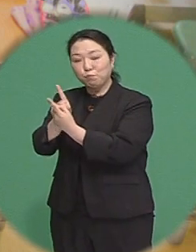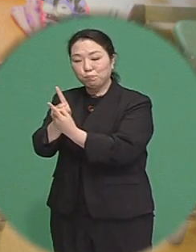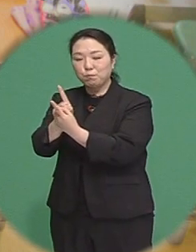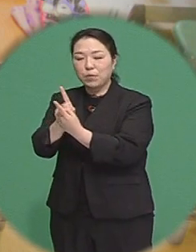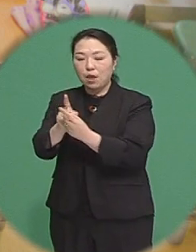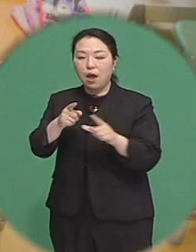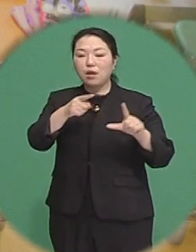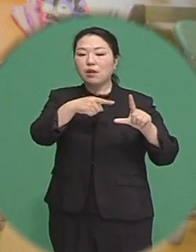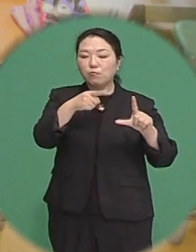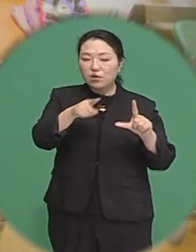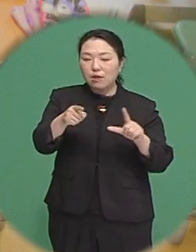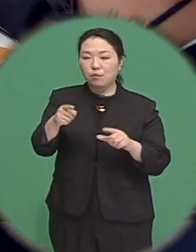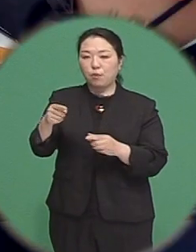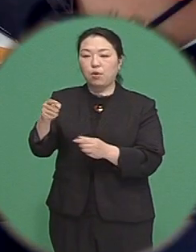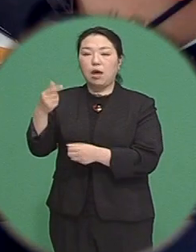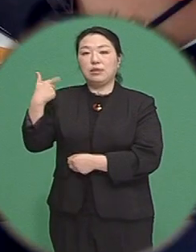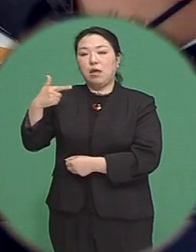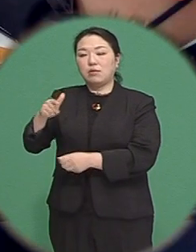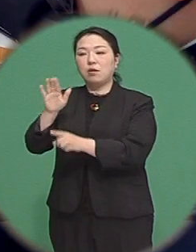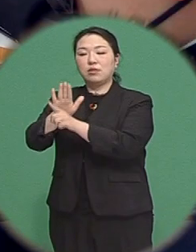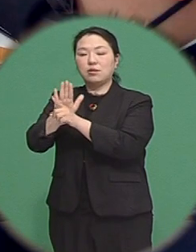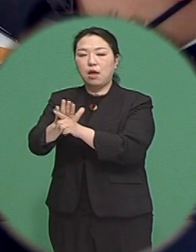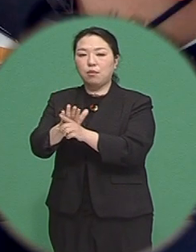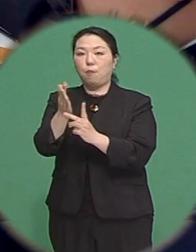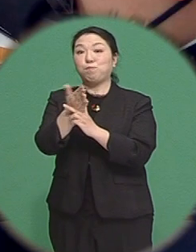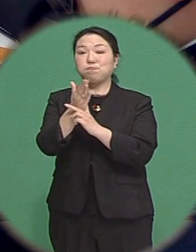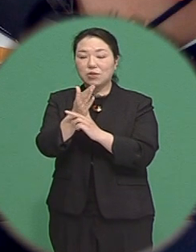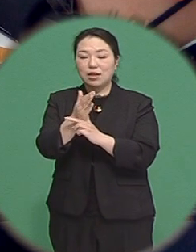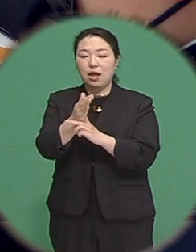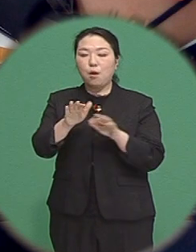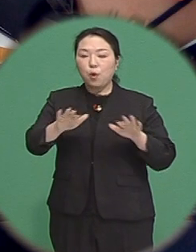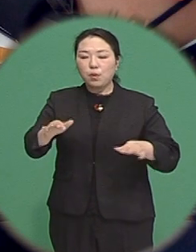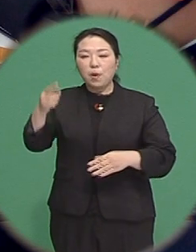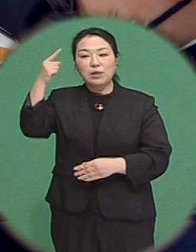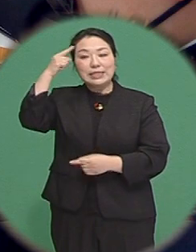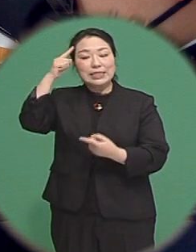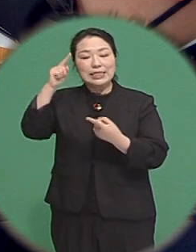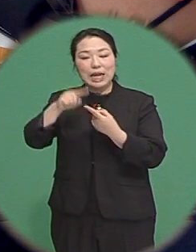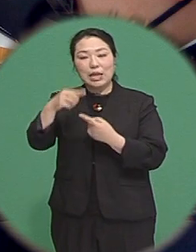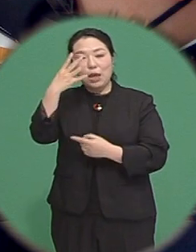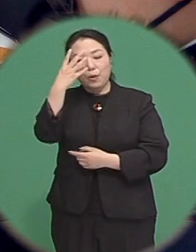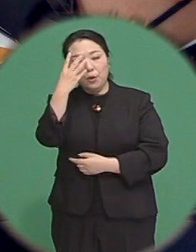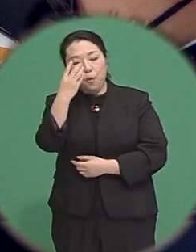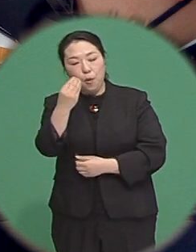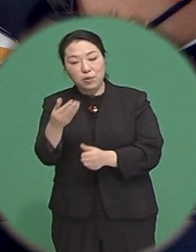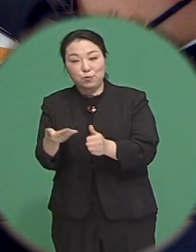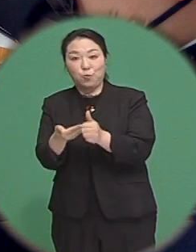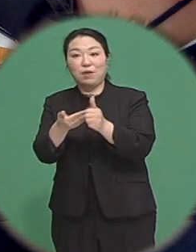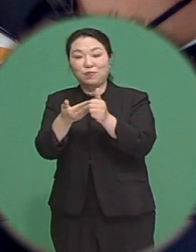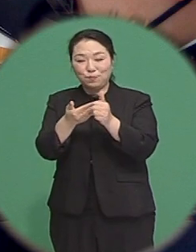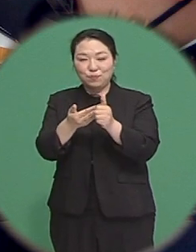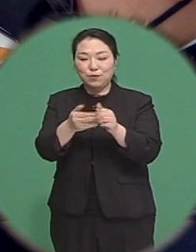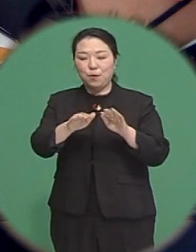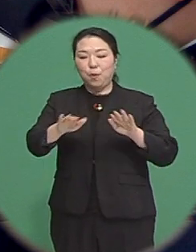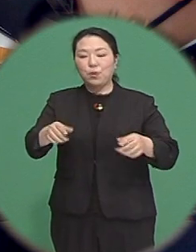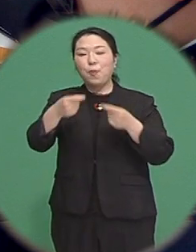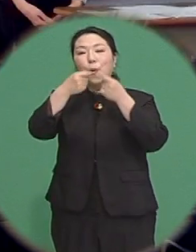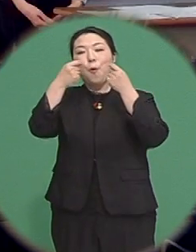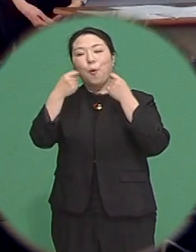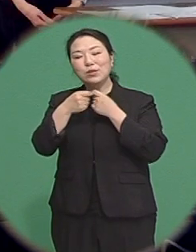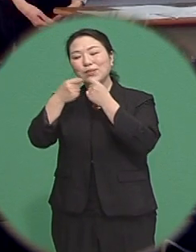コンピューターとの分業で子どもたちの知的好奇心を育んでいくその子にあった教育